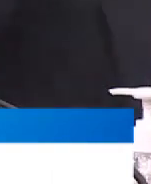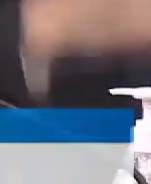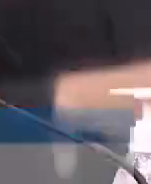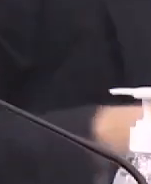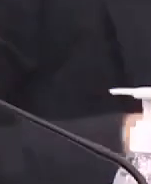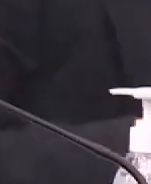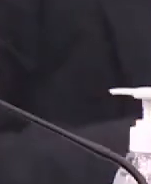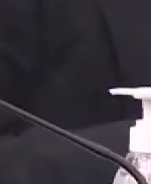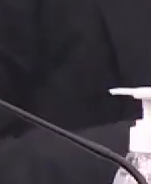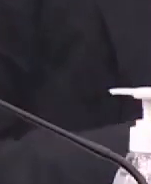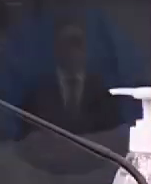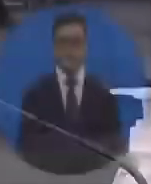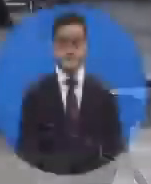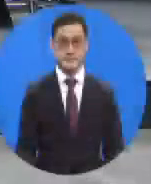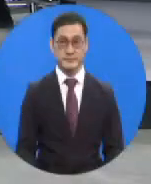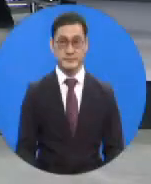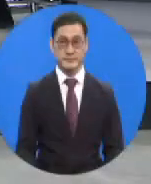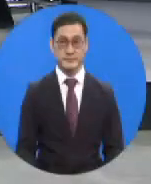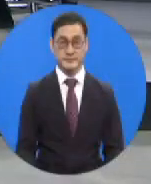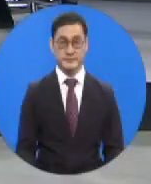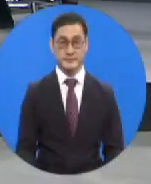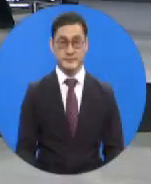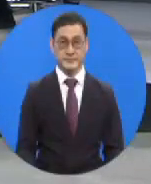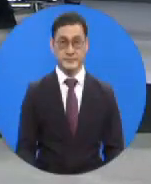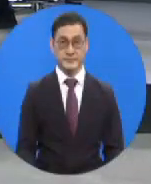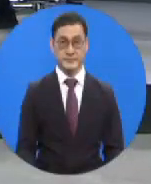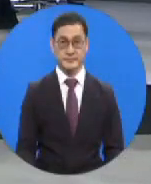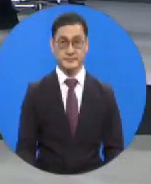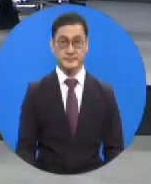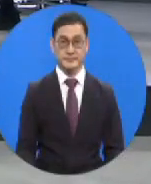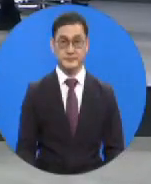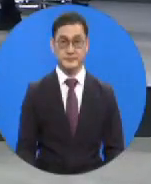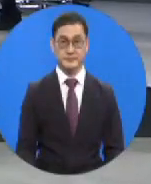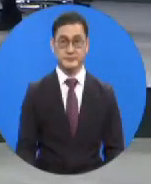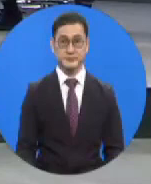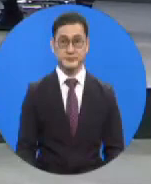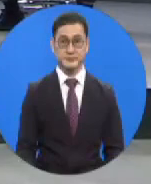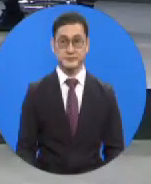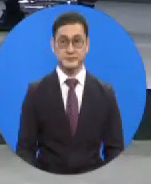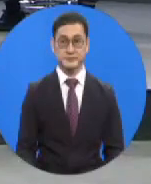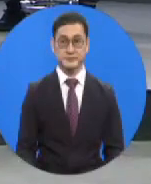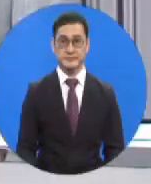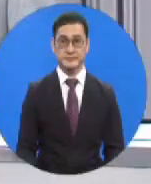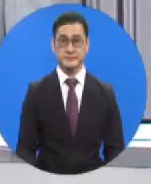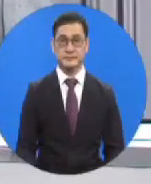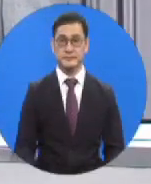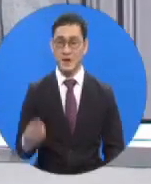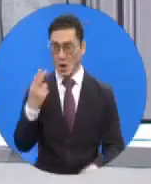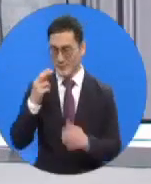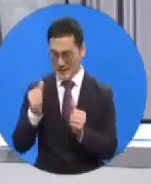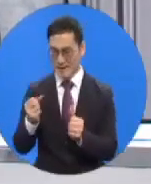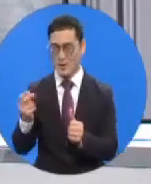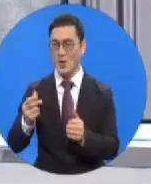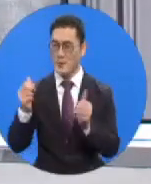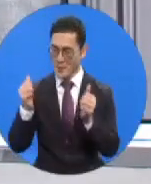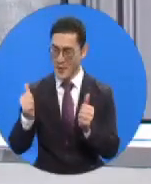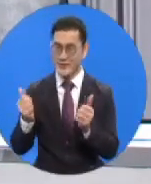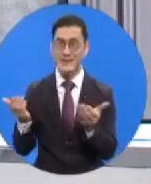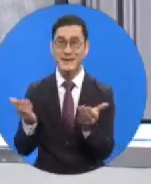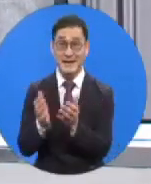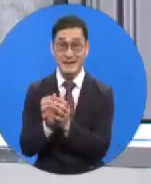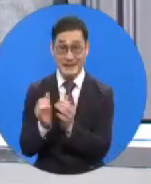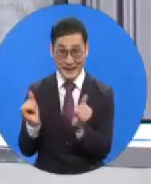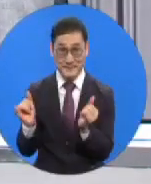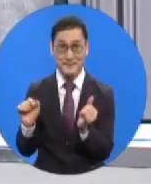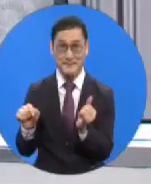합니다. 자, 이런 고위직 사법집행 책임자들이 몇 년 동안 선출직에 못 나가게 하는